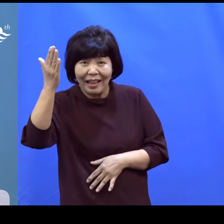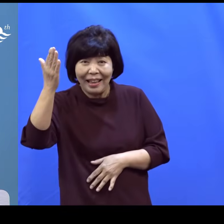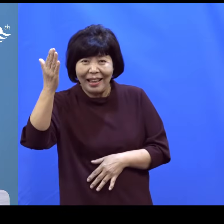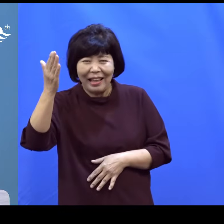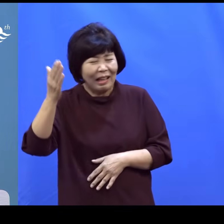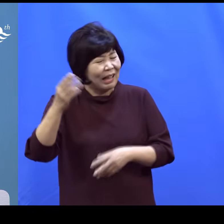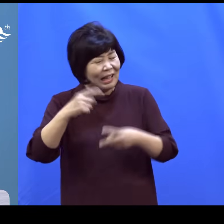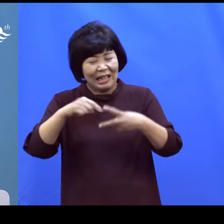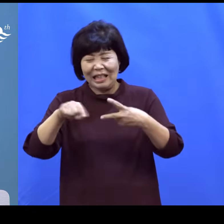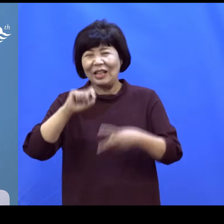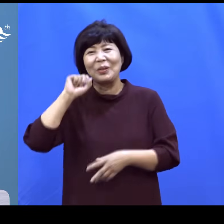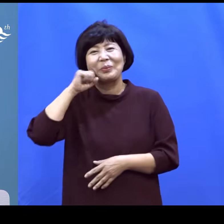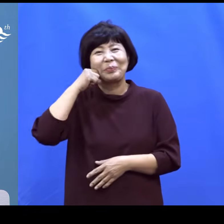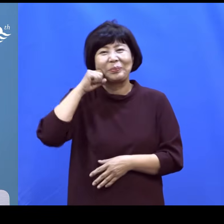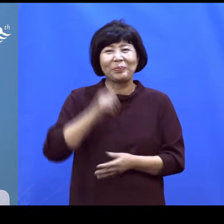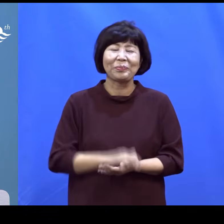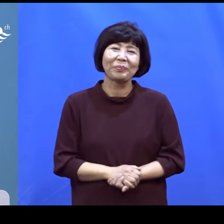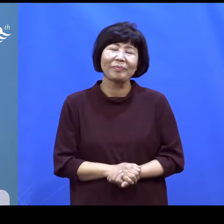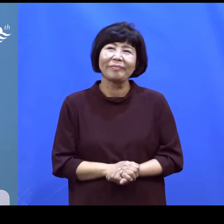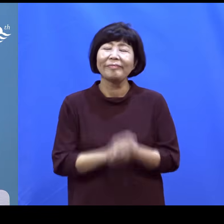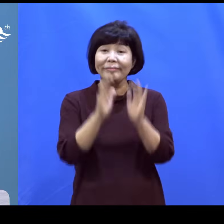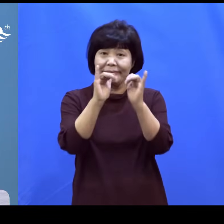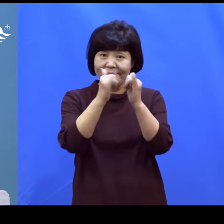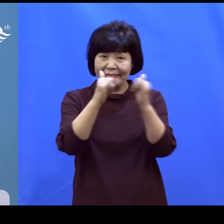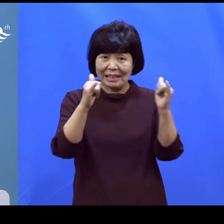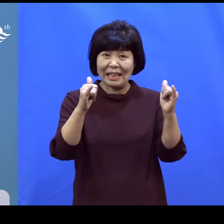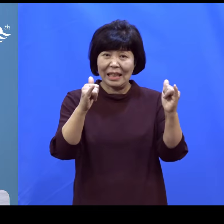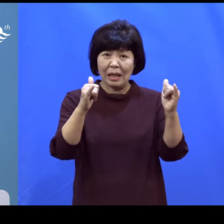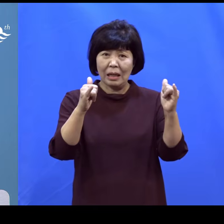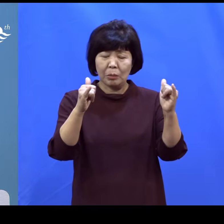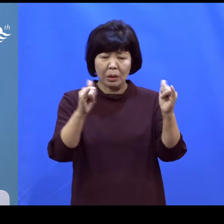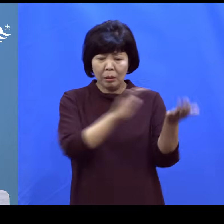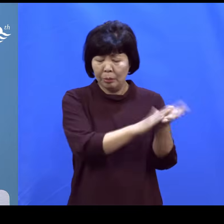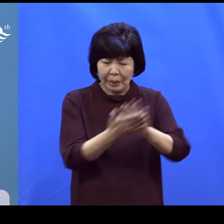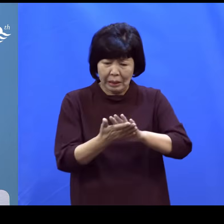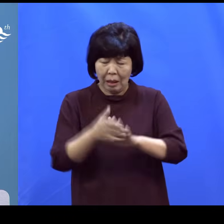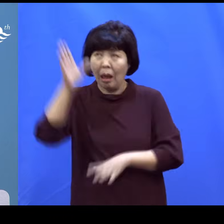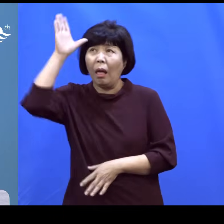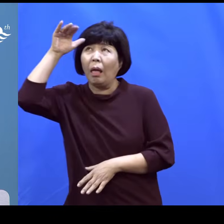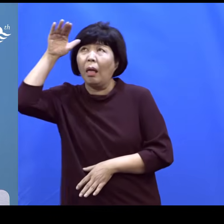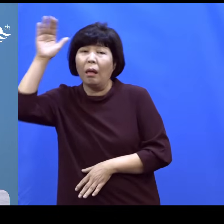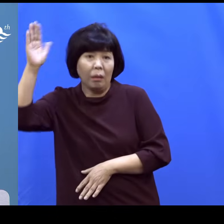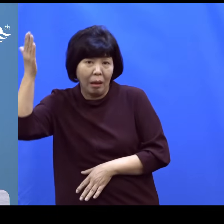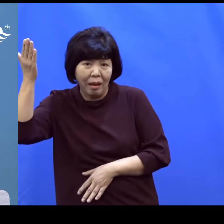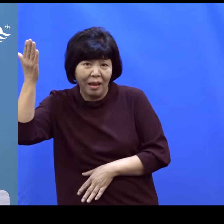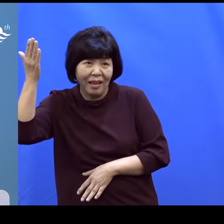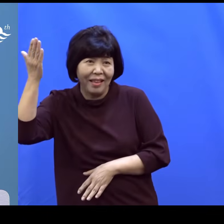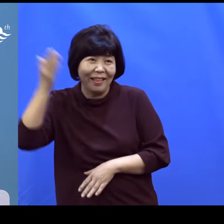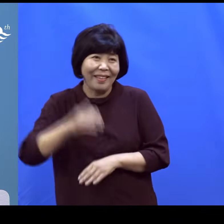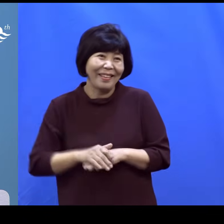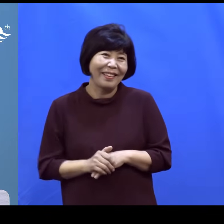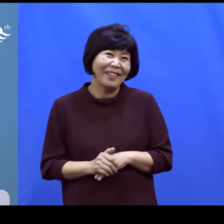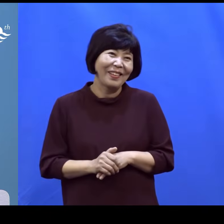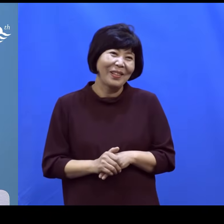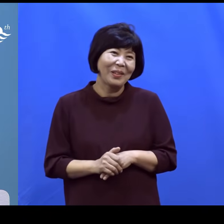일이지만, 여러분 사람이 뭐 강아지가 됐다, 그거는 피조물이 되는 거예요.